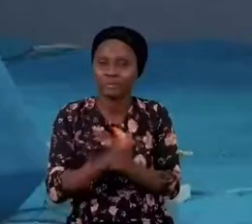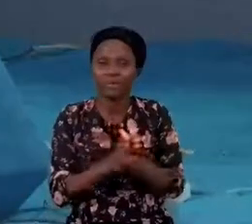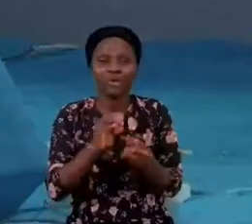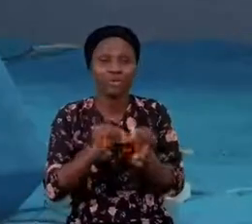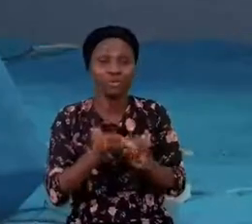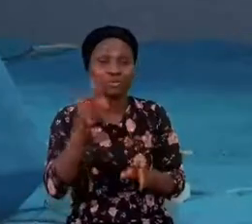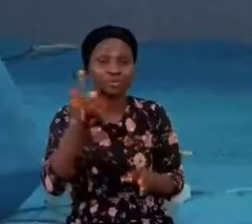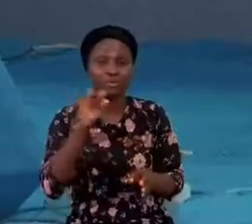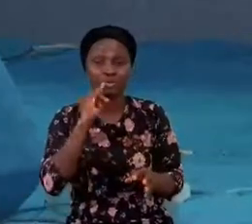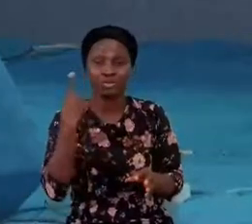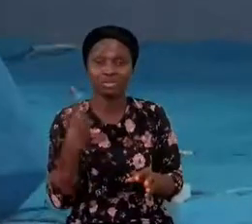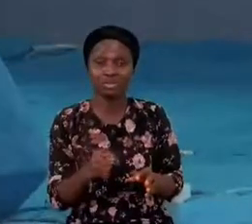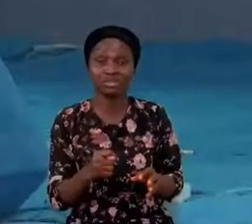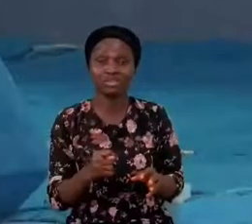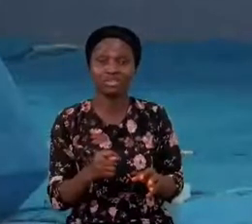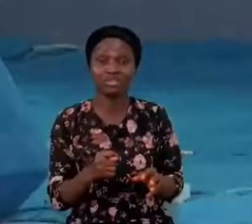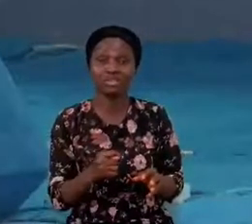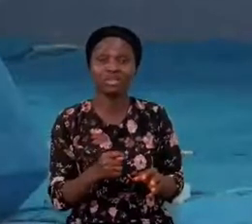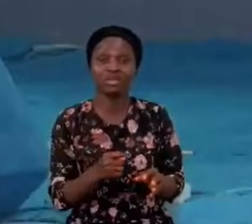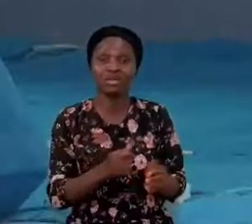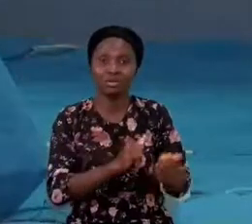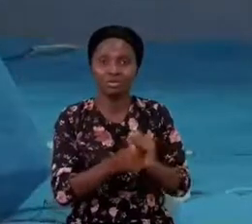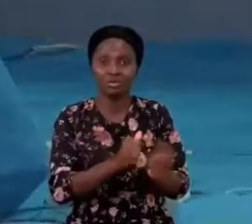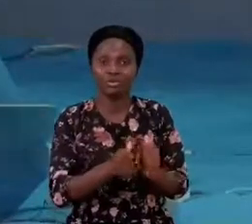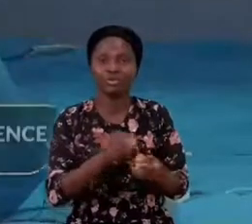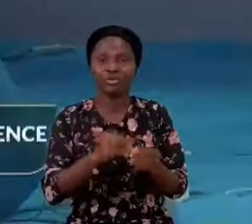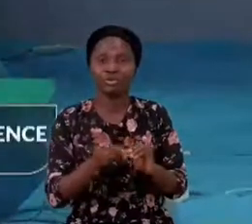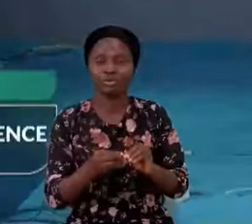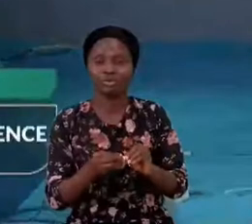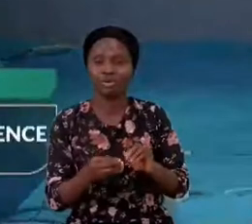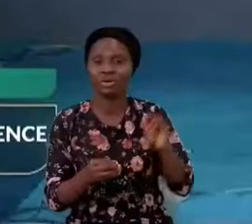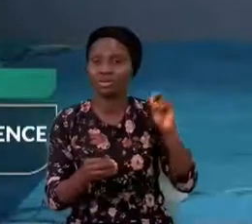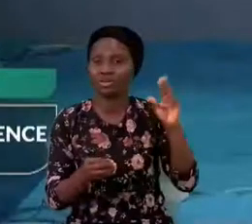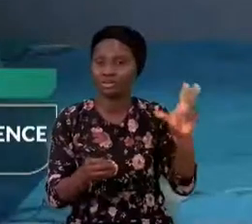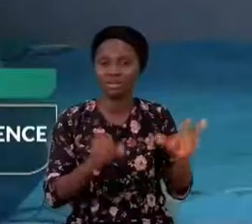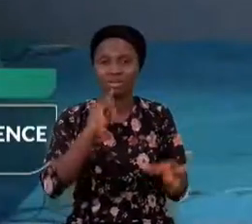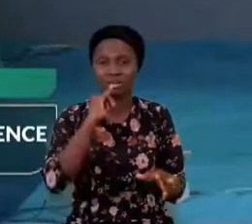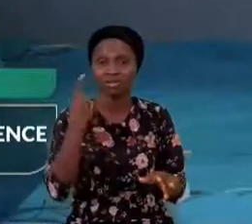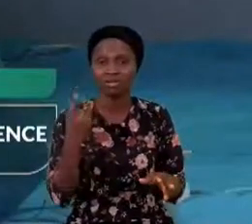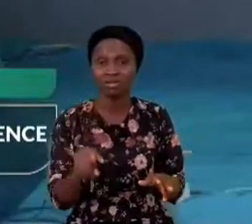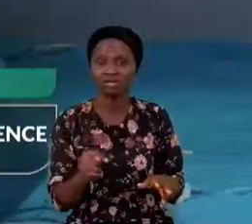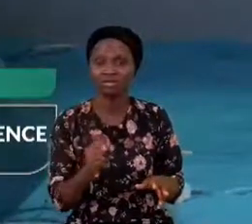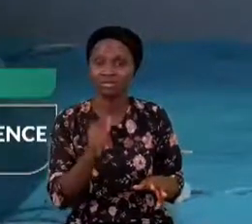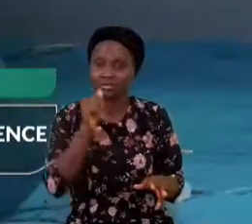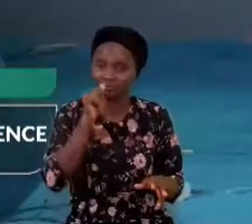La persévérance. Ce mot, persévérance, veut dire parfois,